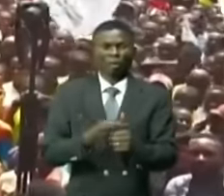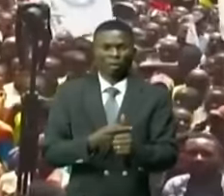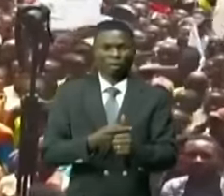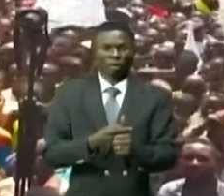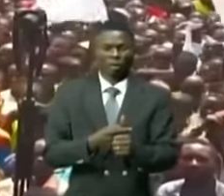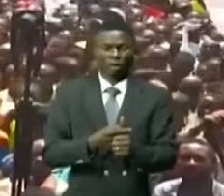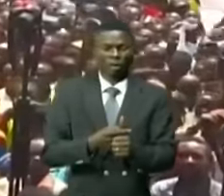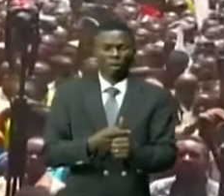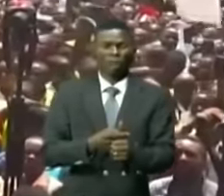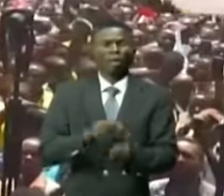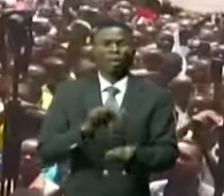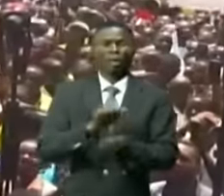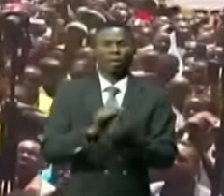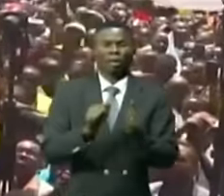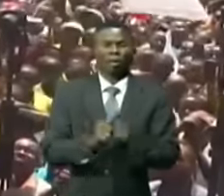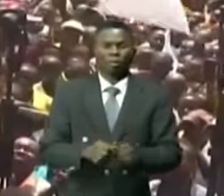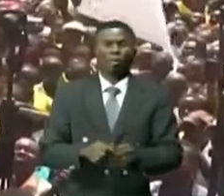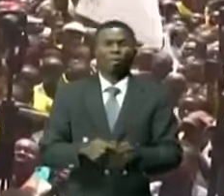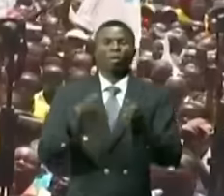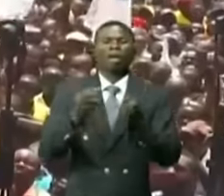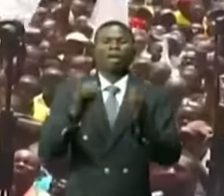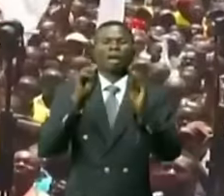Gratuité à enseignement primaire.